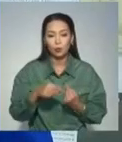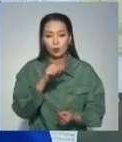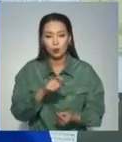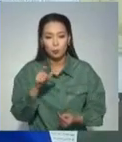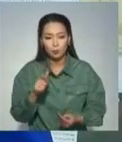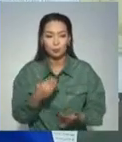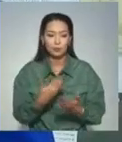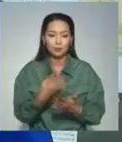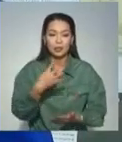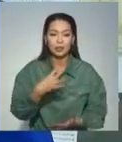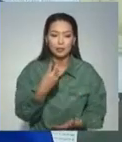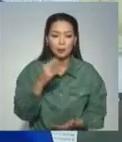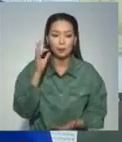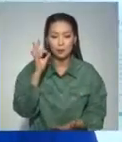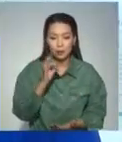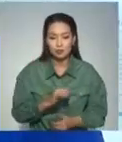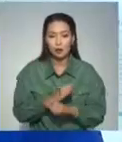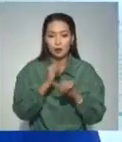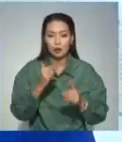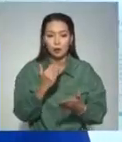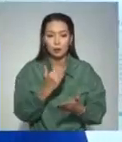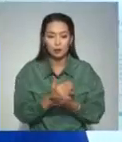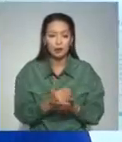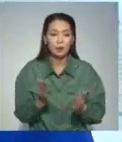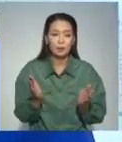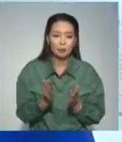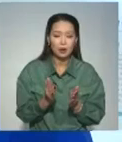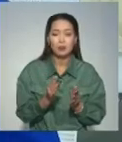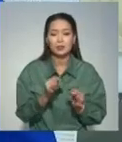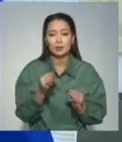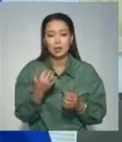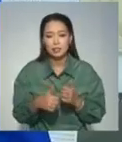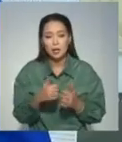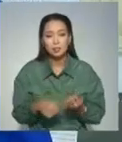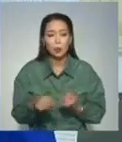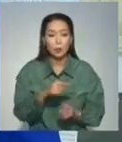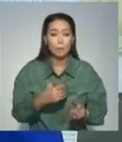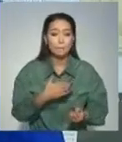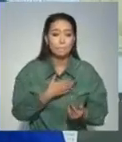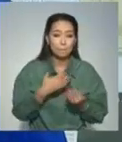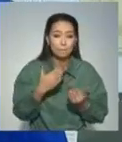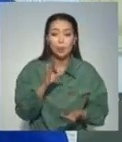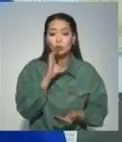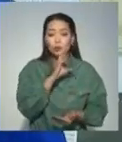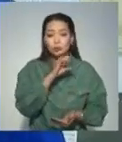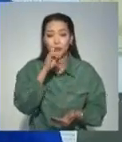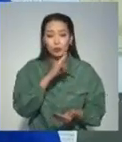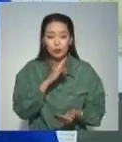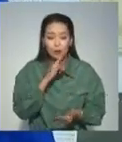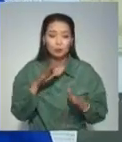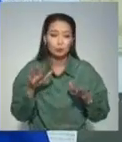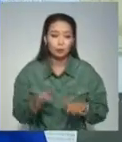үлесі 42%-дан асады. Дені шағын және орта бизнесте. Біз тұрған солтүстік Қазақстан облысында